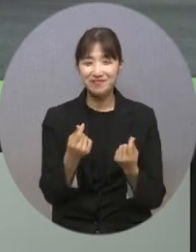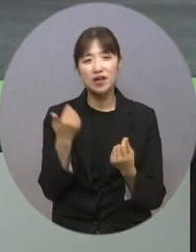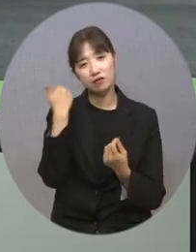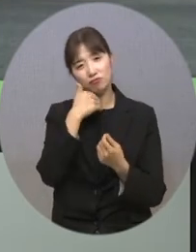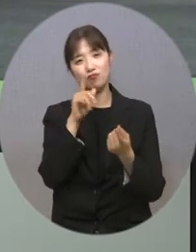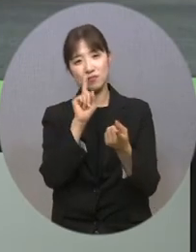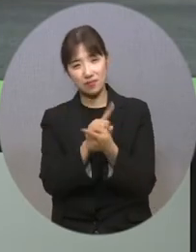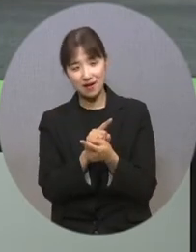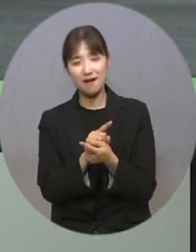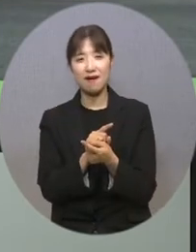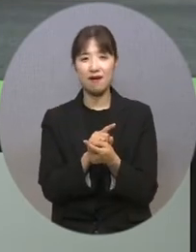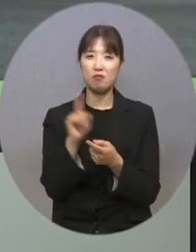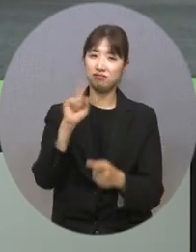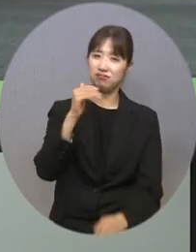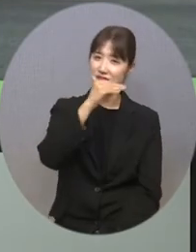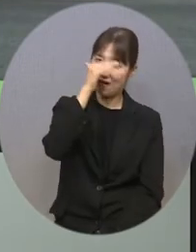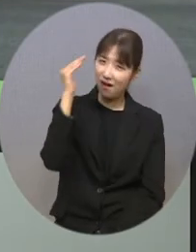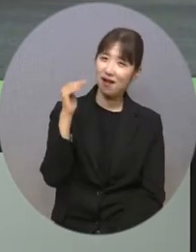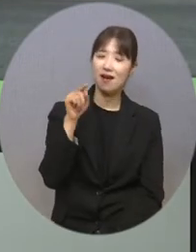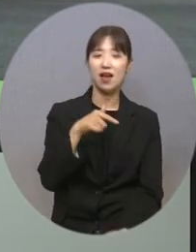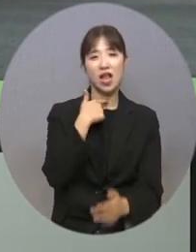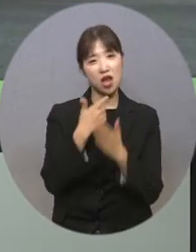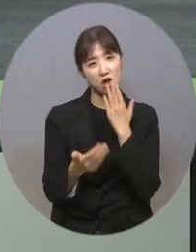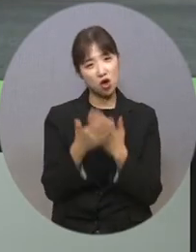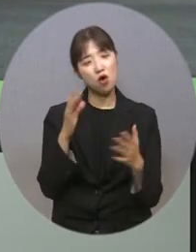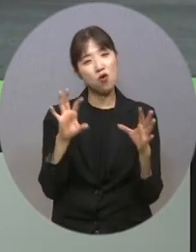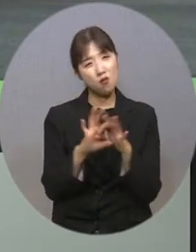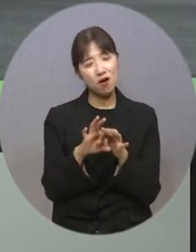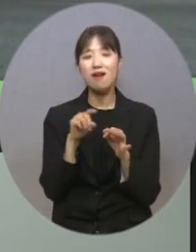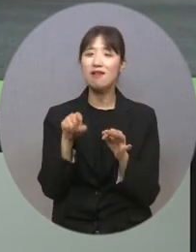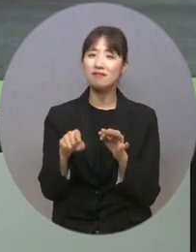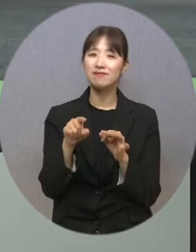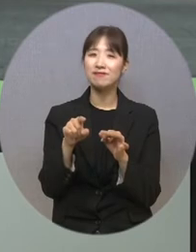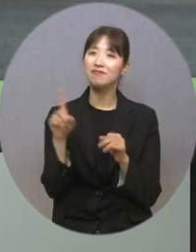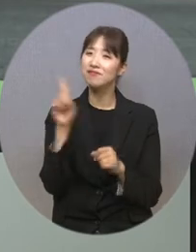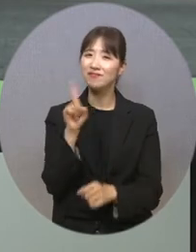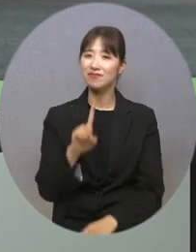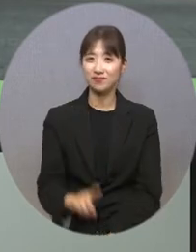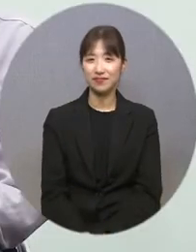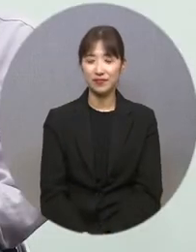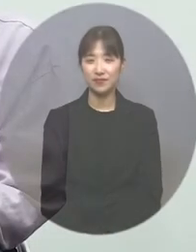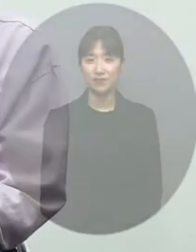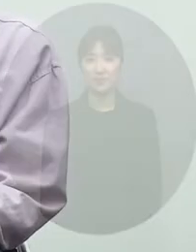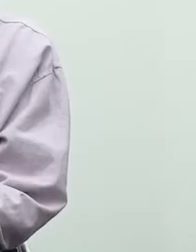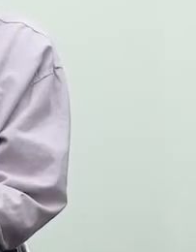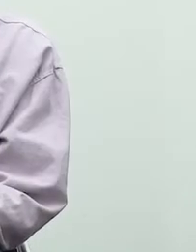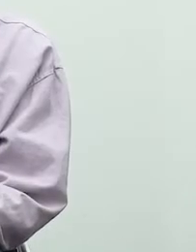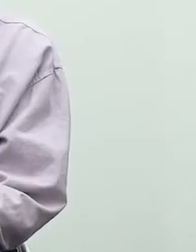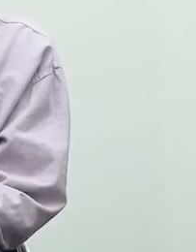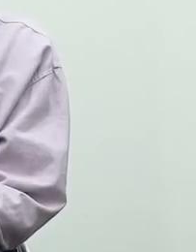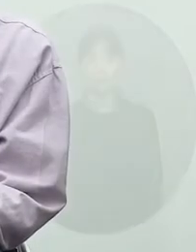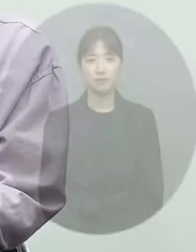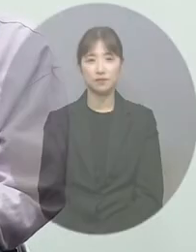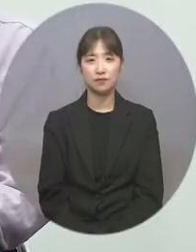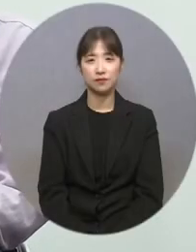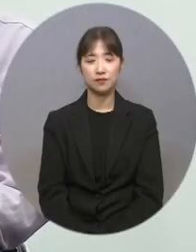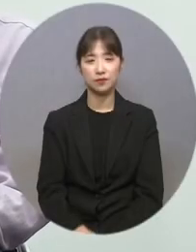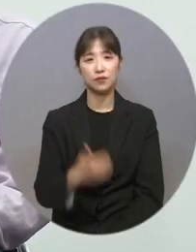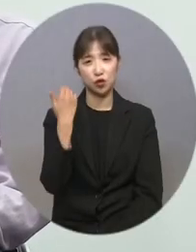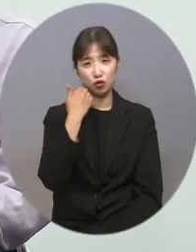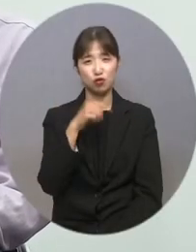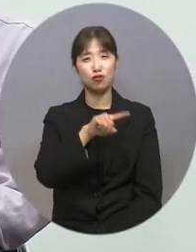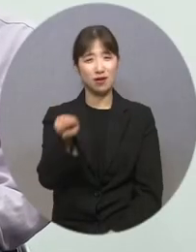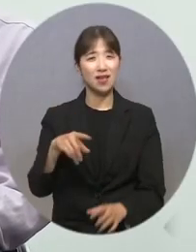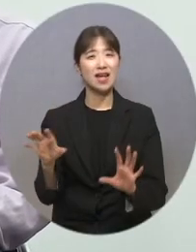뭔가를 관람하고 이런 경우 에서는 어떤 얘기를 좀 들려 주실 수 있을까요 응 가르 뭐 친구랑